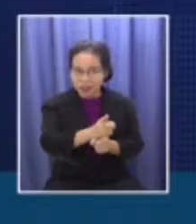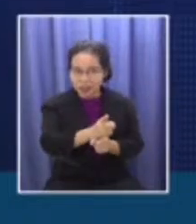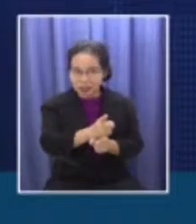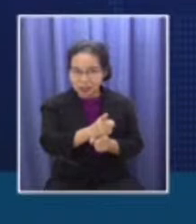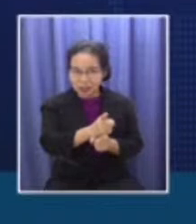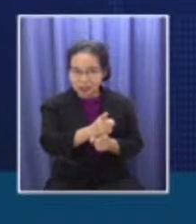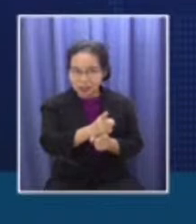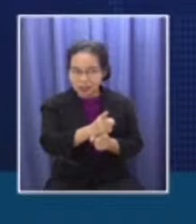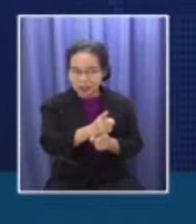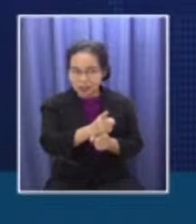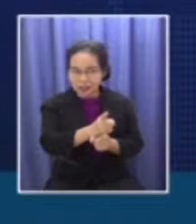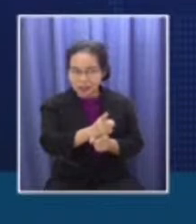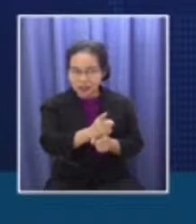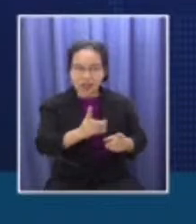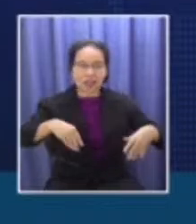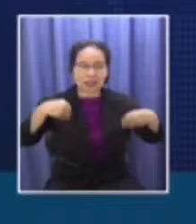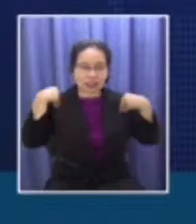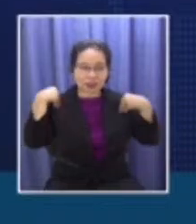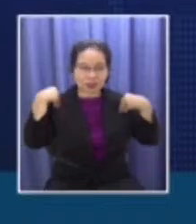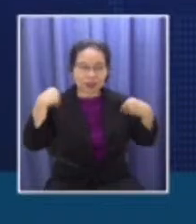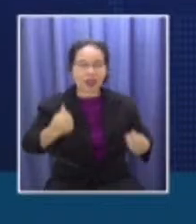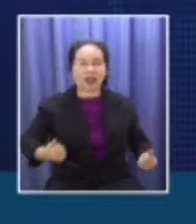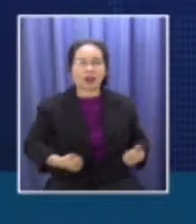onuano nse misa obi sa ye no.